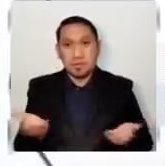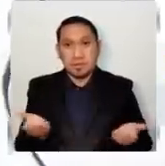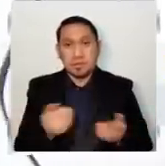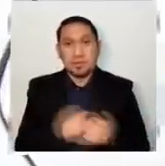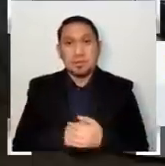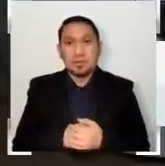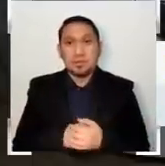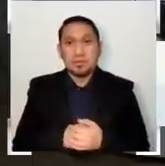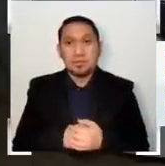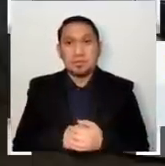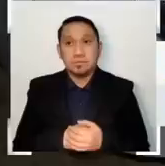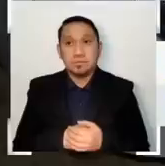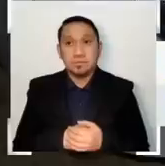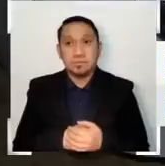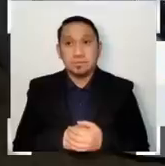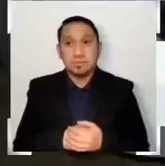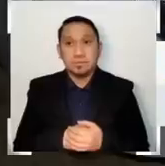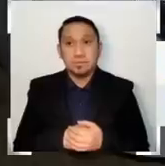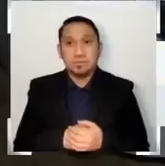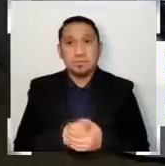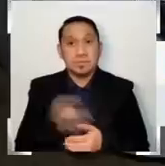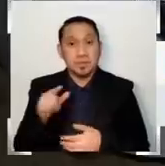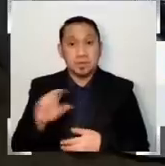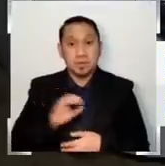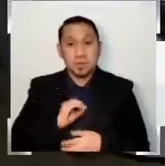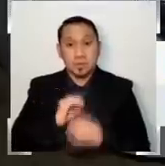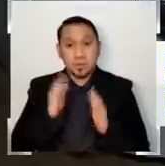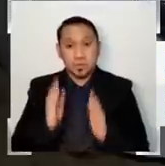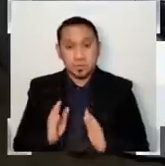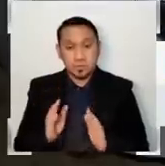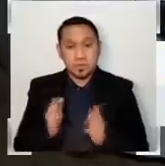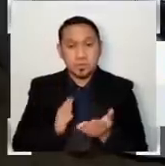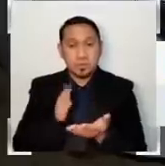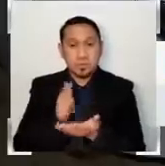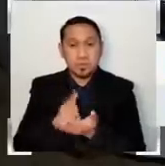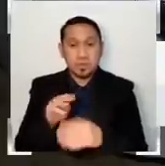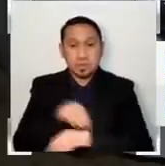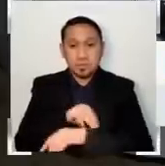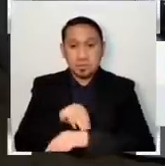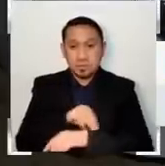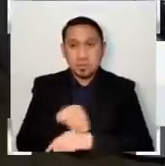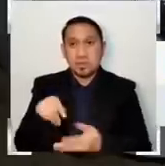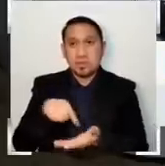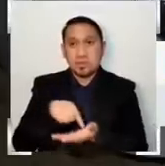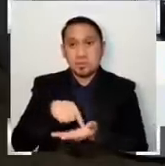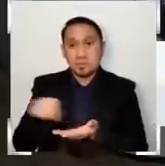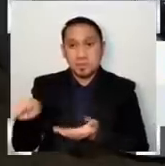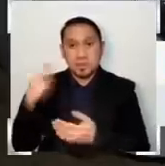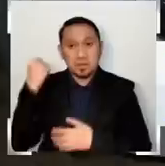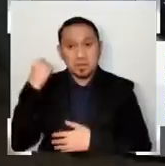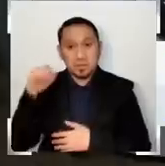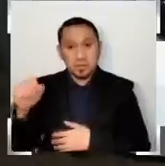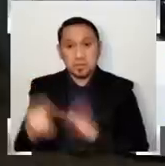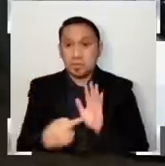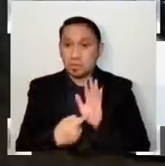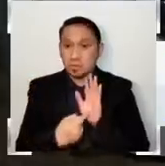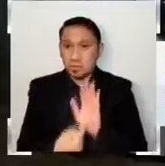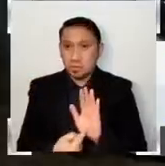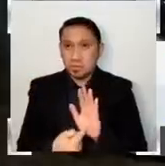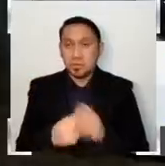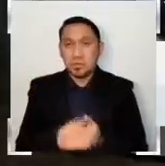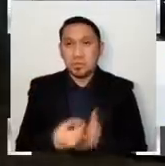natin. And then yung may-ari pupunta na ho ng Makati, then babayaran yung violation, ipapakita niya yung proof of